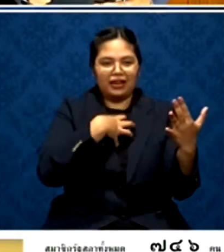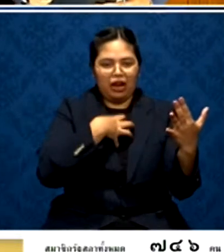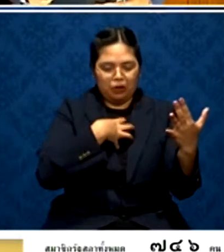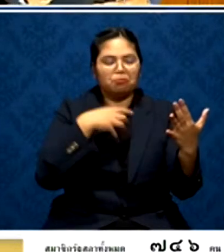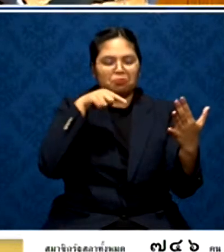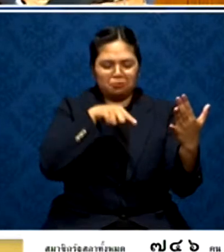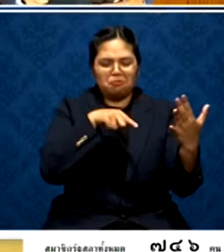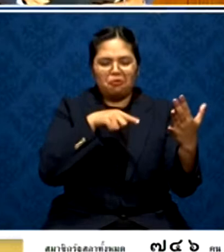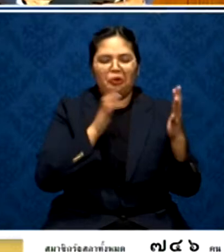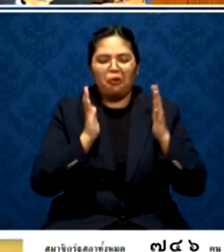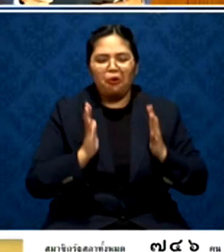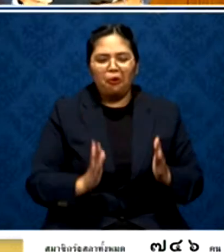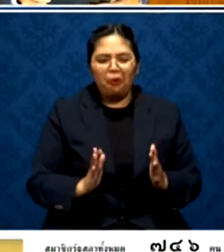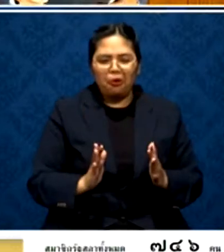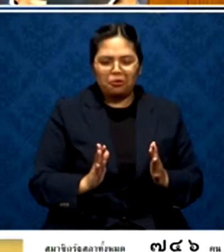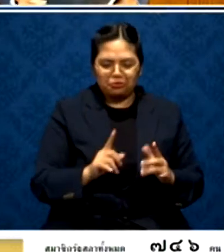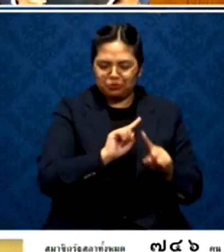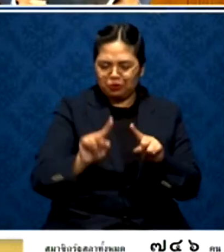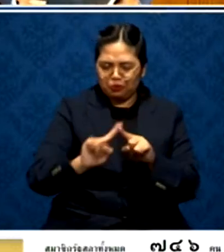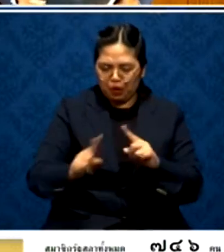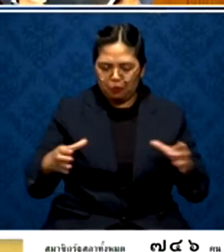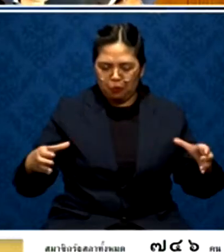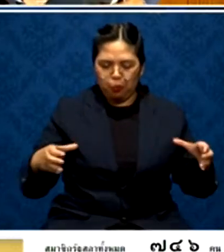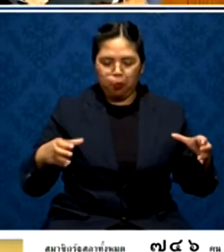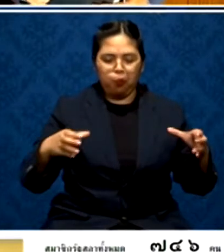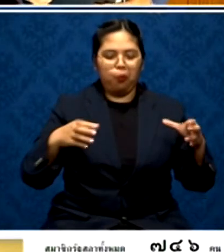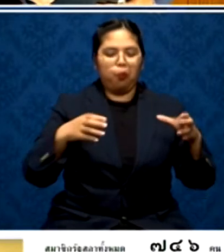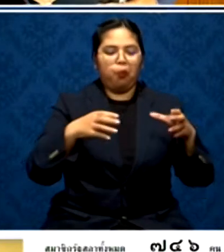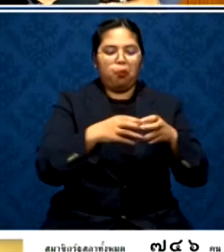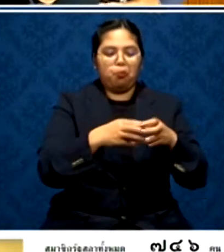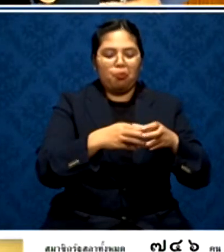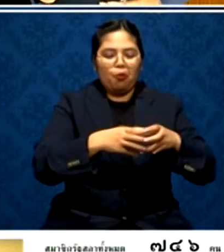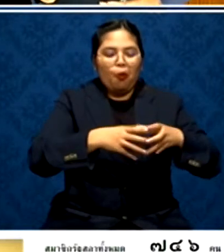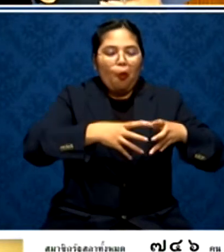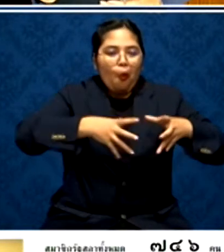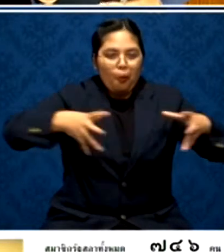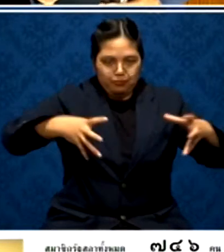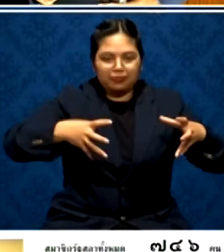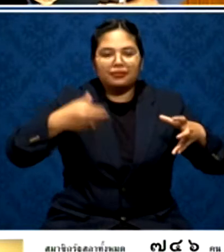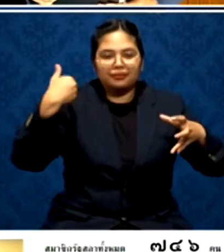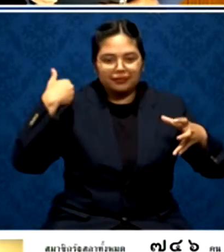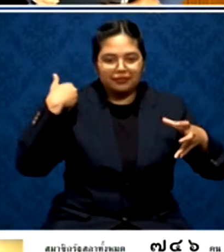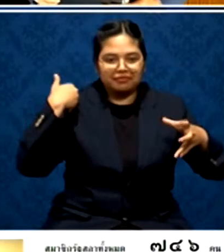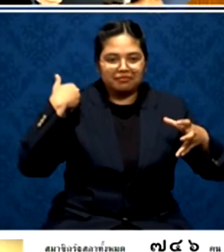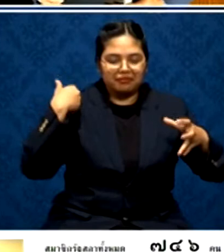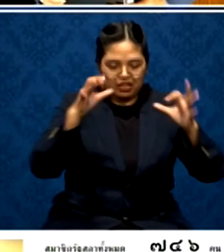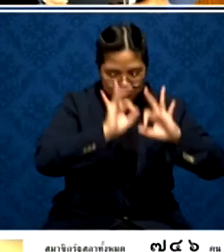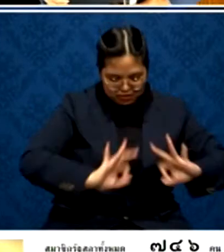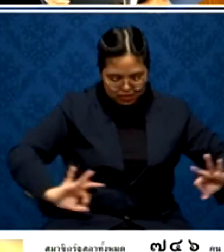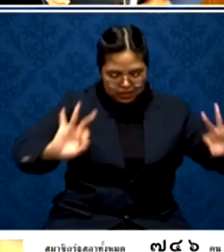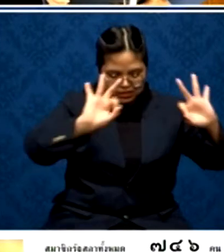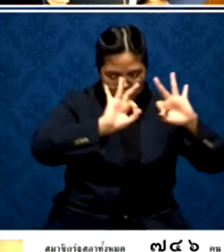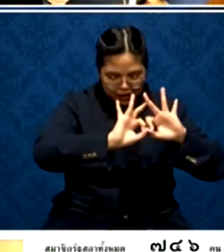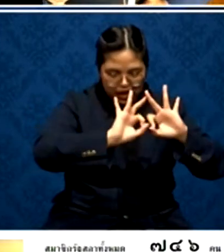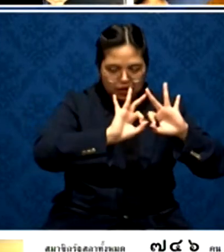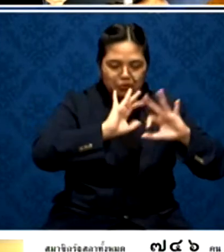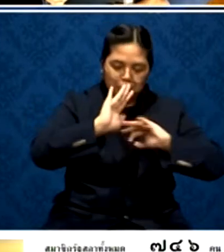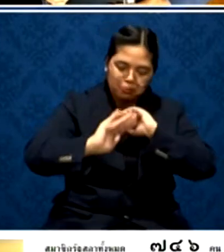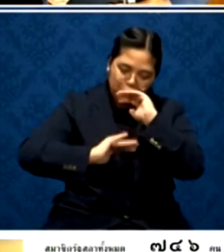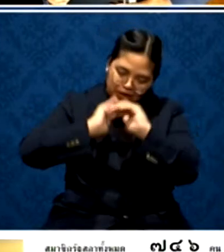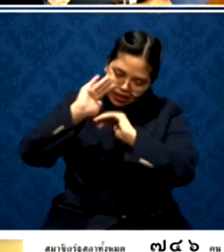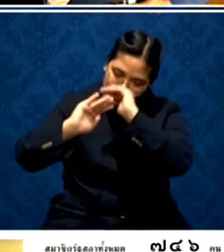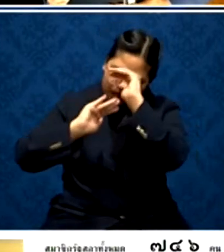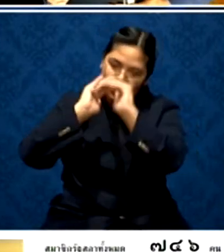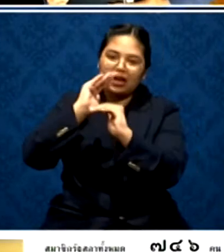ที่มีความเป็นเลิศในด้านต่างๆให้เข้ามา เป็นส่วนสำคัญในการพัฒนาประเท